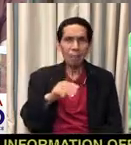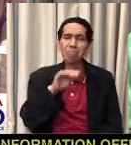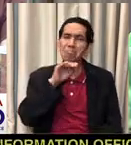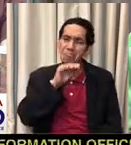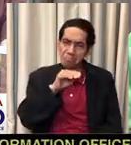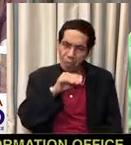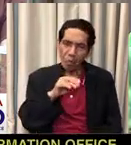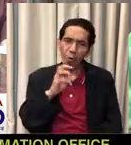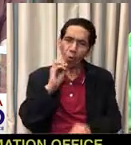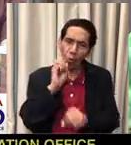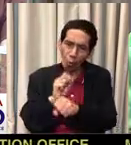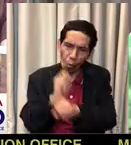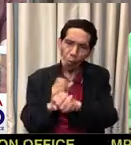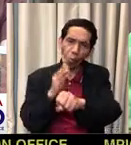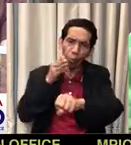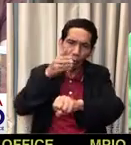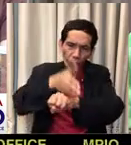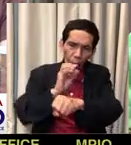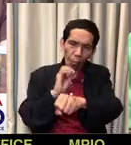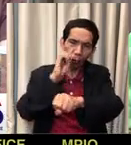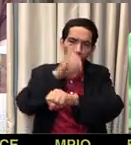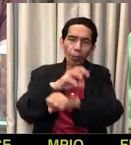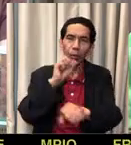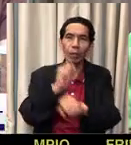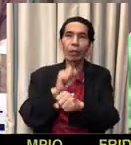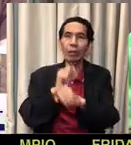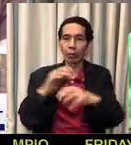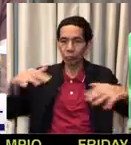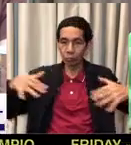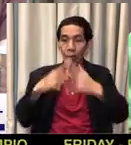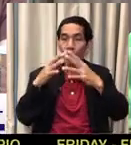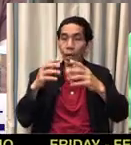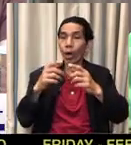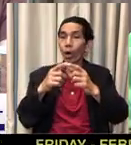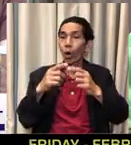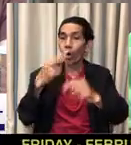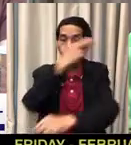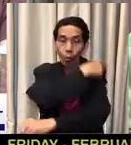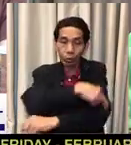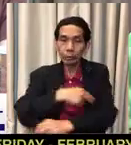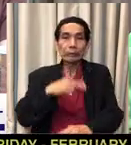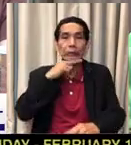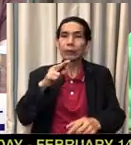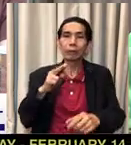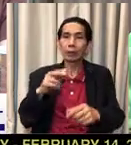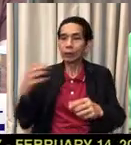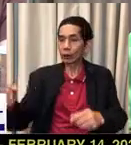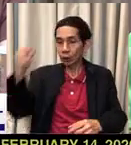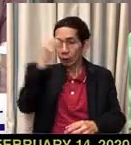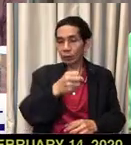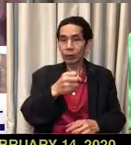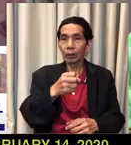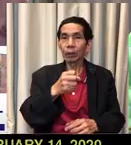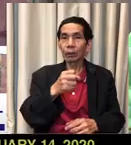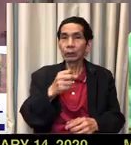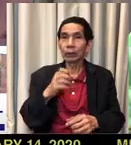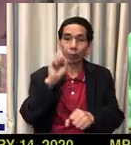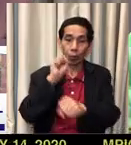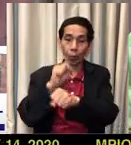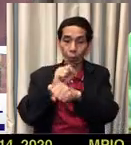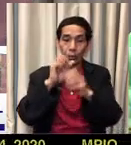na, overwork. Eh, bakit? Nagpatayo tayo ng malaking-malaking ospital. Hindi naman natin nilagyan ng